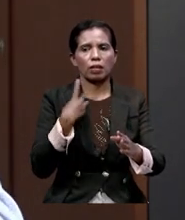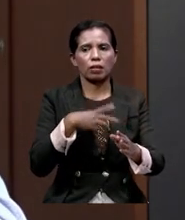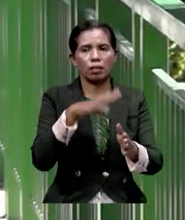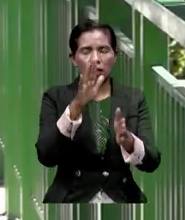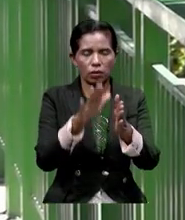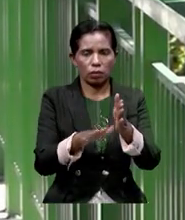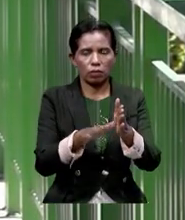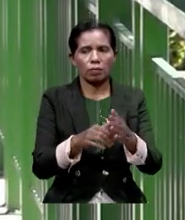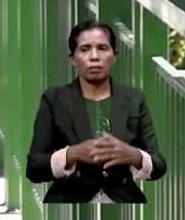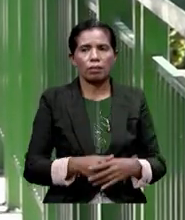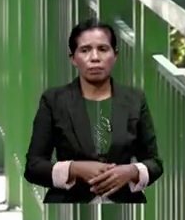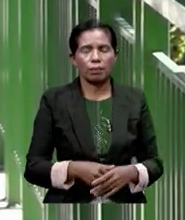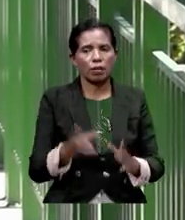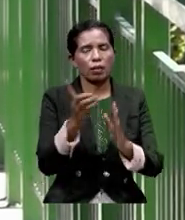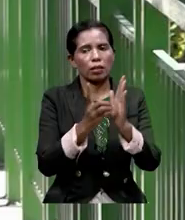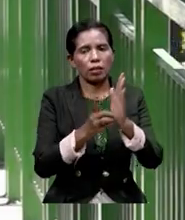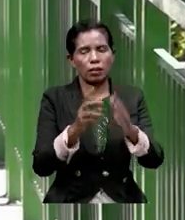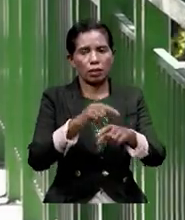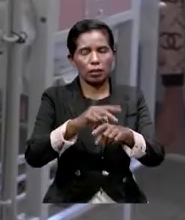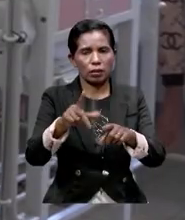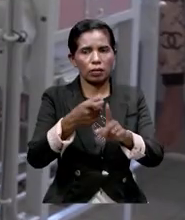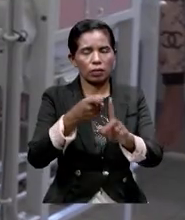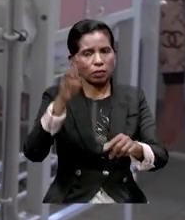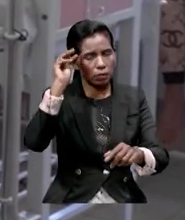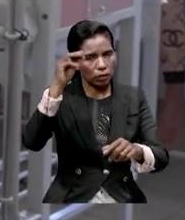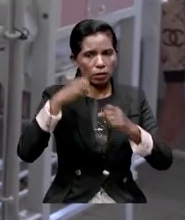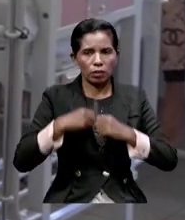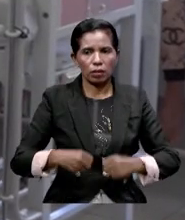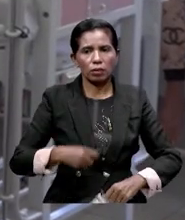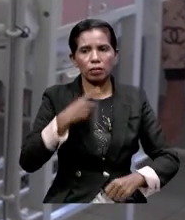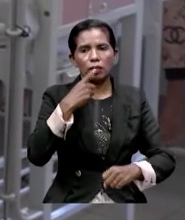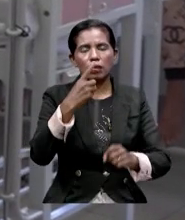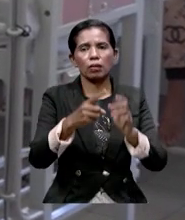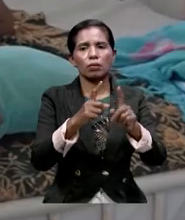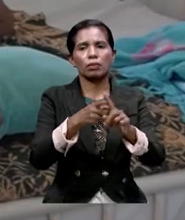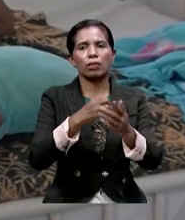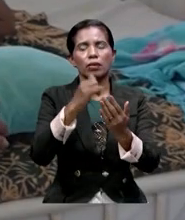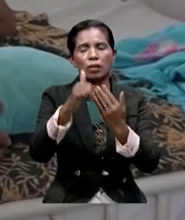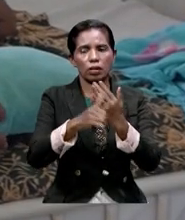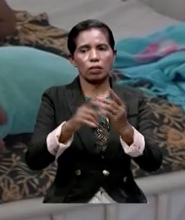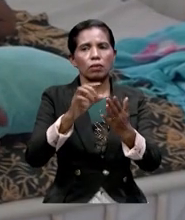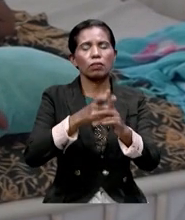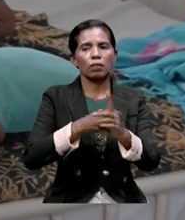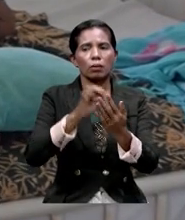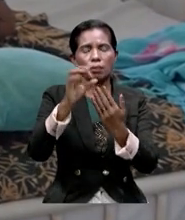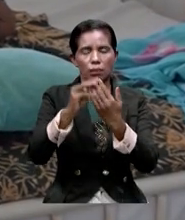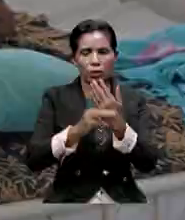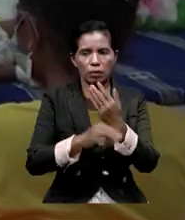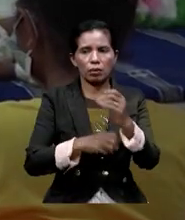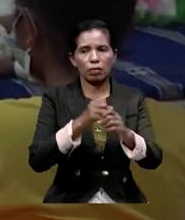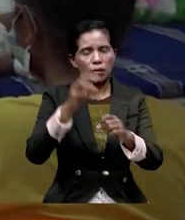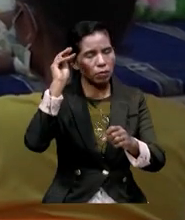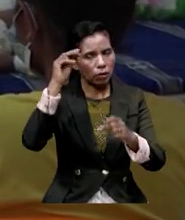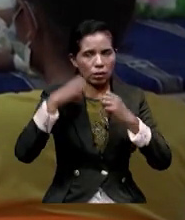ituan. Darus Nasional husi Ministeru Saudi hatudu hahu husi fulan janeiro to fulan marsu tina ne Ministeru